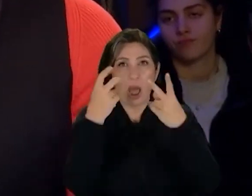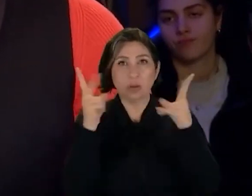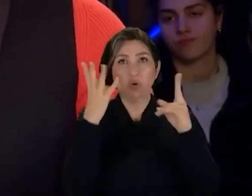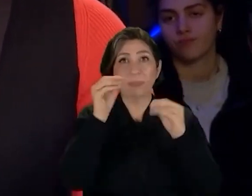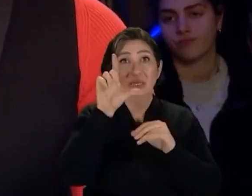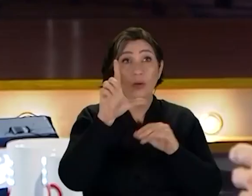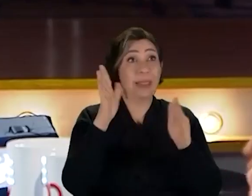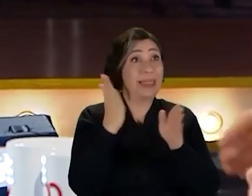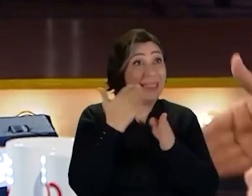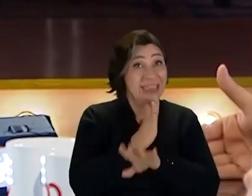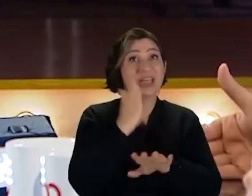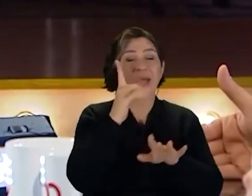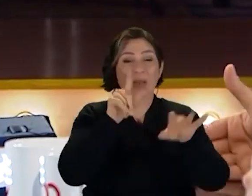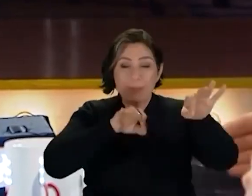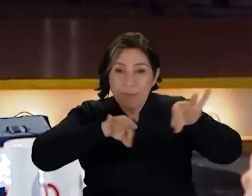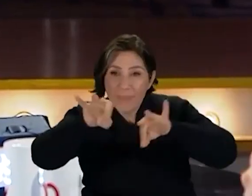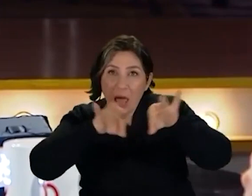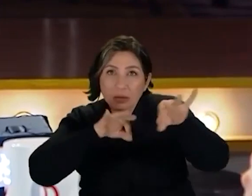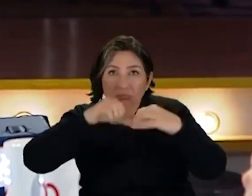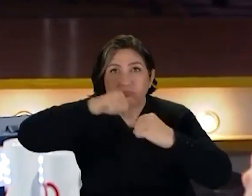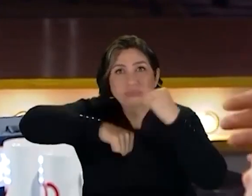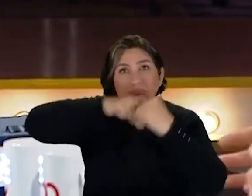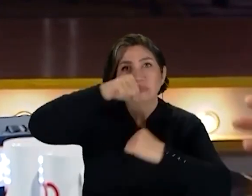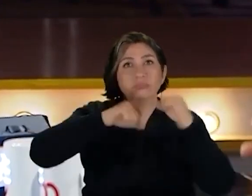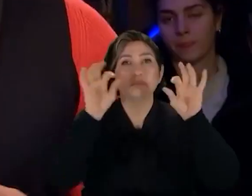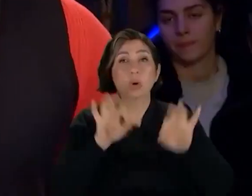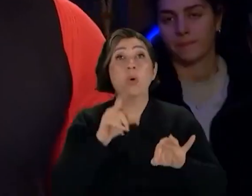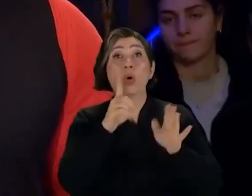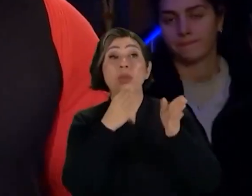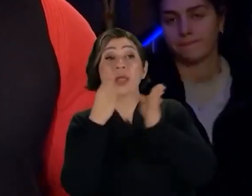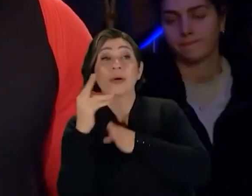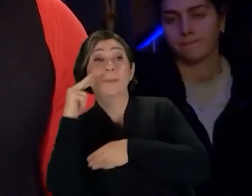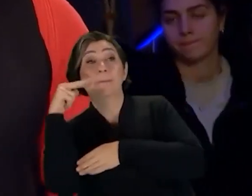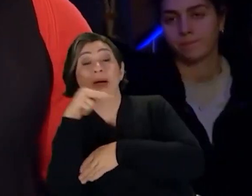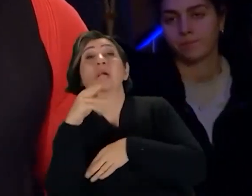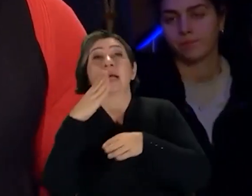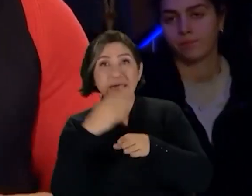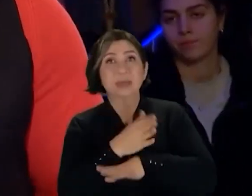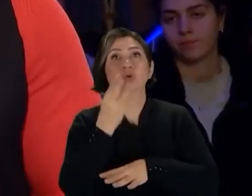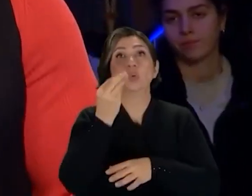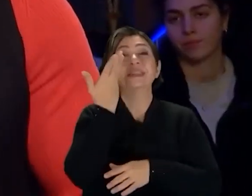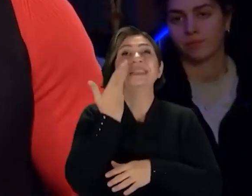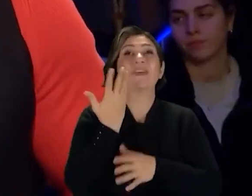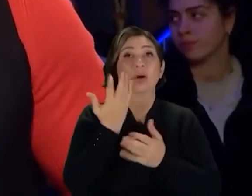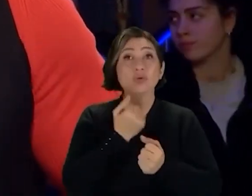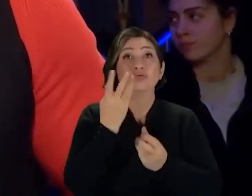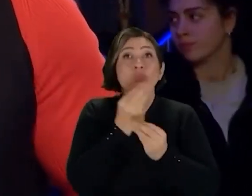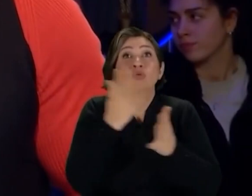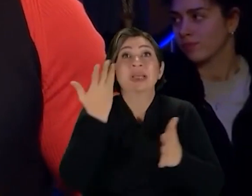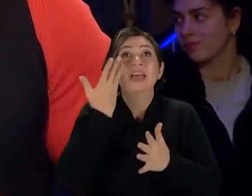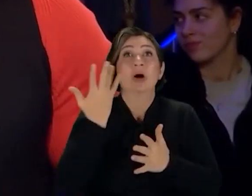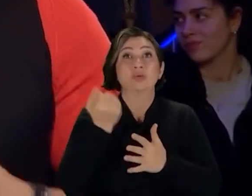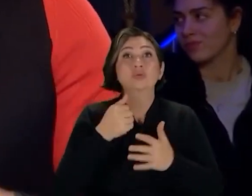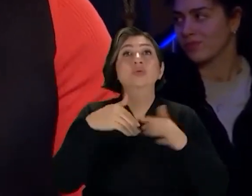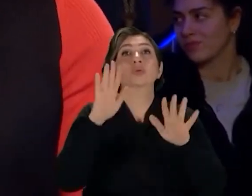olması gerekiyor çünkü gerçekten de bir taktik savaşına dönüyor Aslında amaçlar işi o taraftan baktığında gerçekten çok zevk veriyor O zaman çok büyük keyif